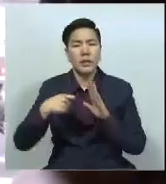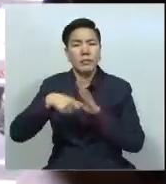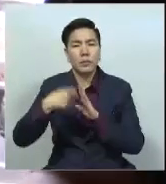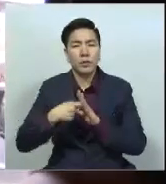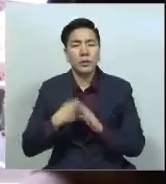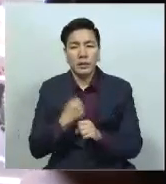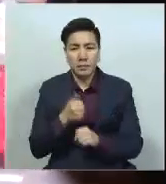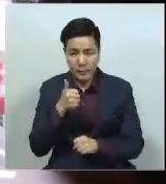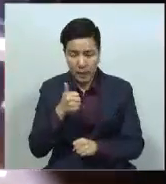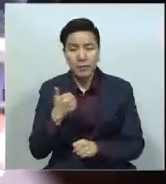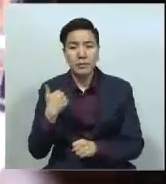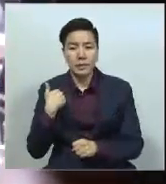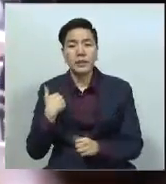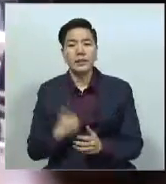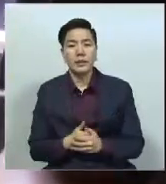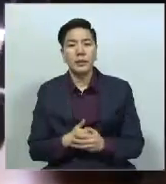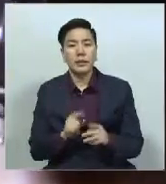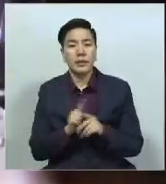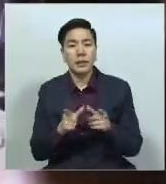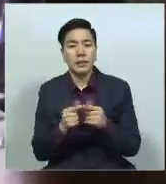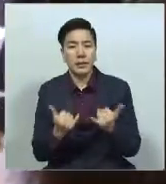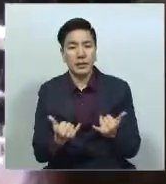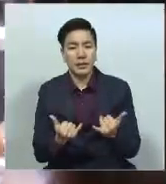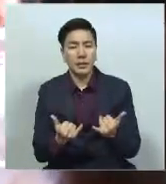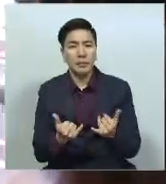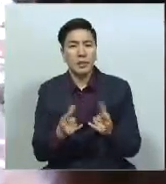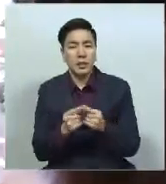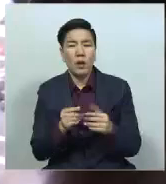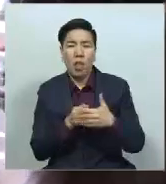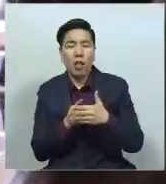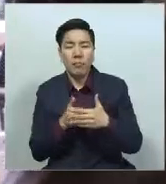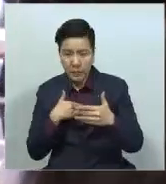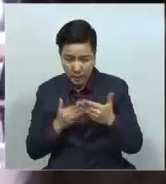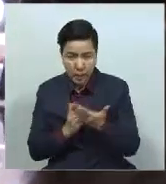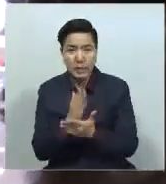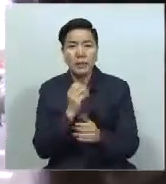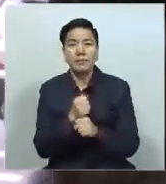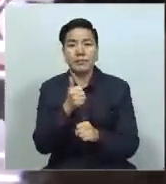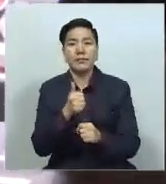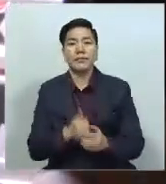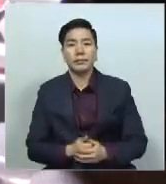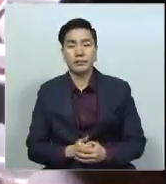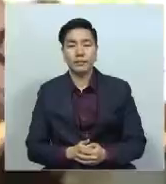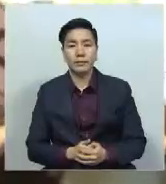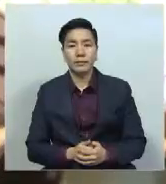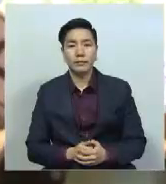ที่จะทำให้ได้นะเพราะฉะนั้นเรื่องนี้มันไม่ใช่ว่าไม่มีทางออกมันมีทางออก